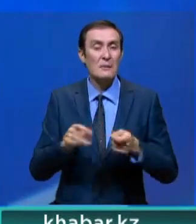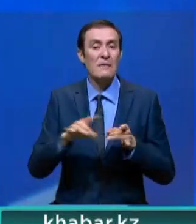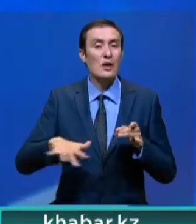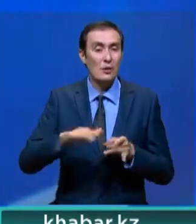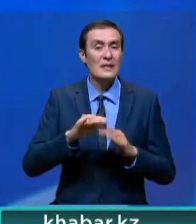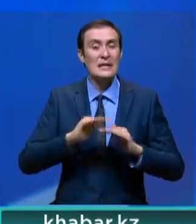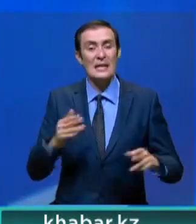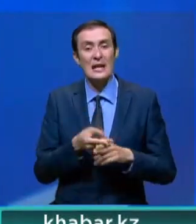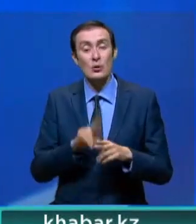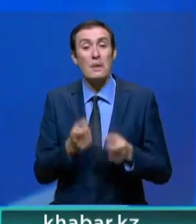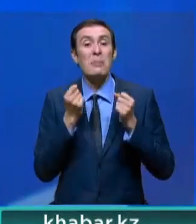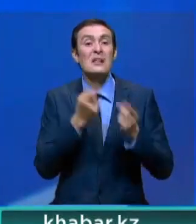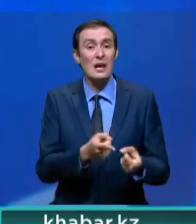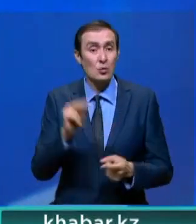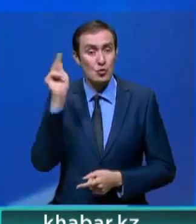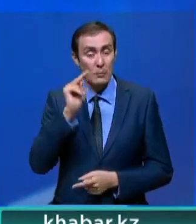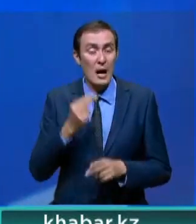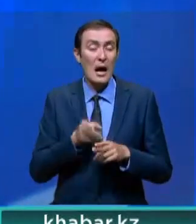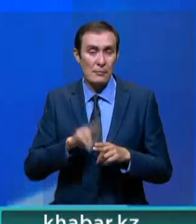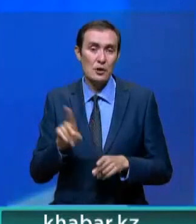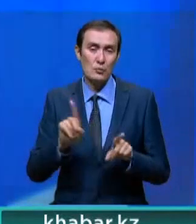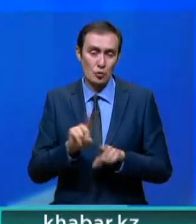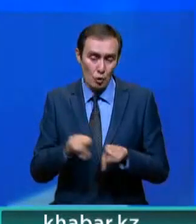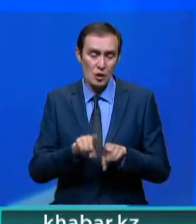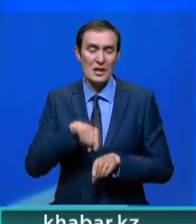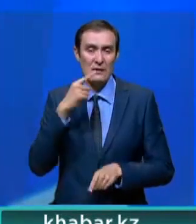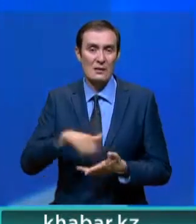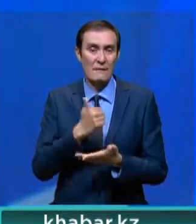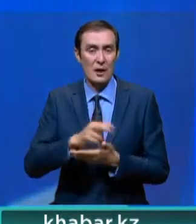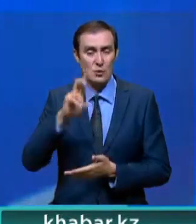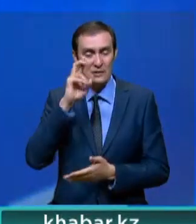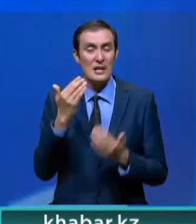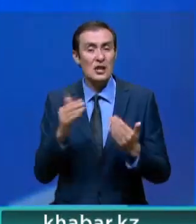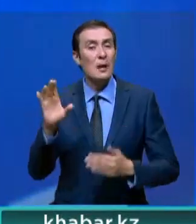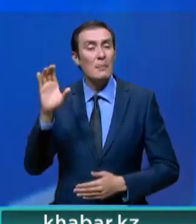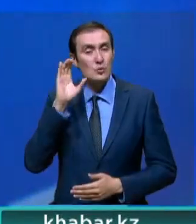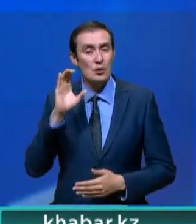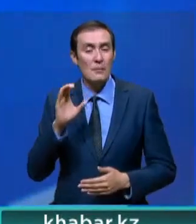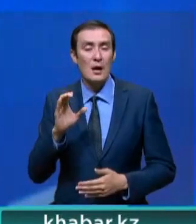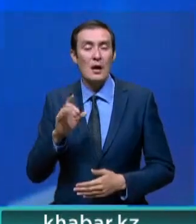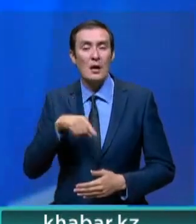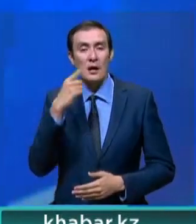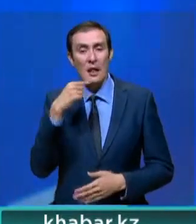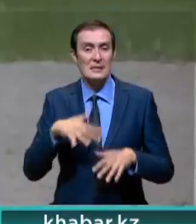и дети, которые бросают учебу, о чем тоже говорил президент. Предлагаю послушать глас народа.